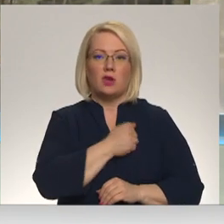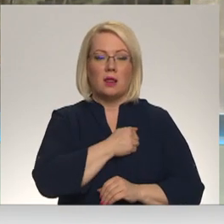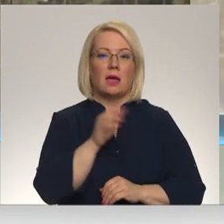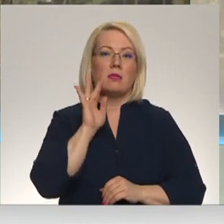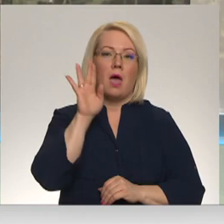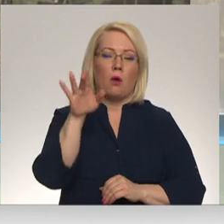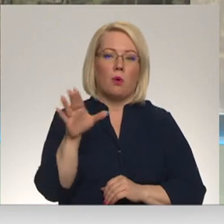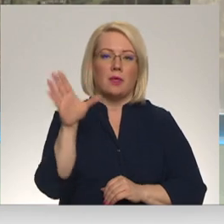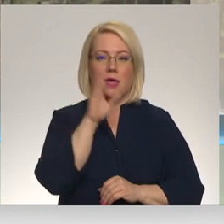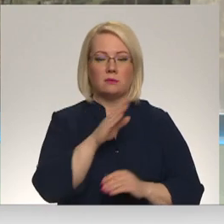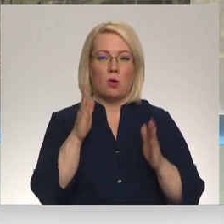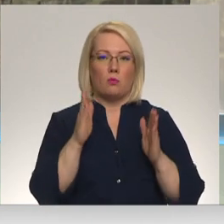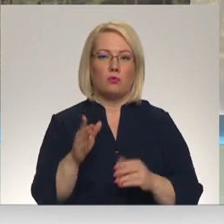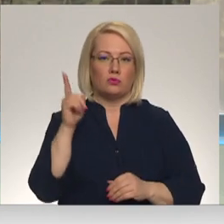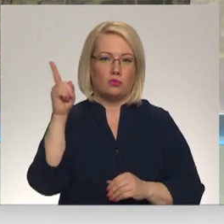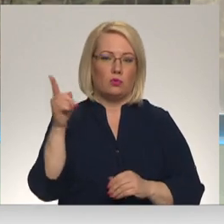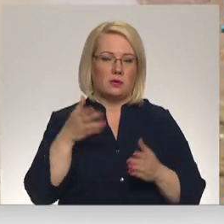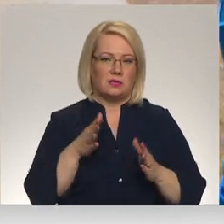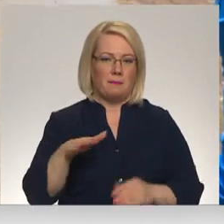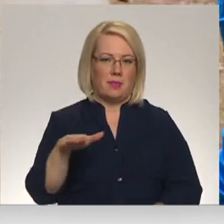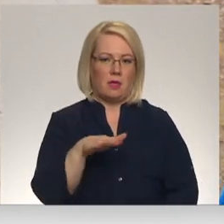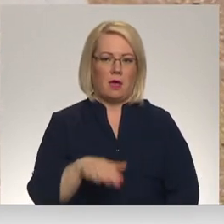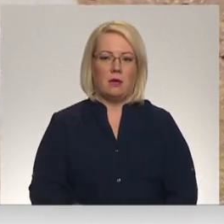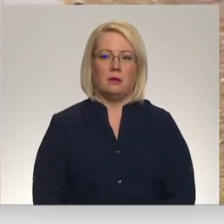nākotnē iespējams sagaida dzimtenē.